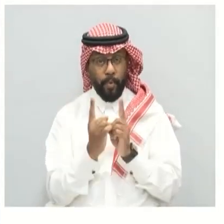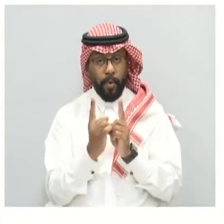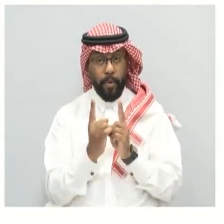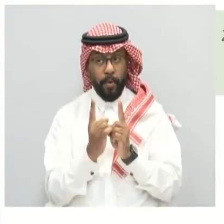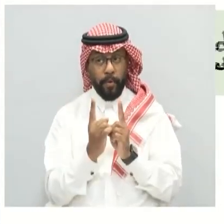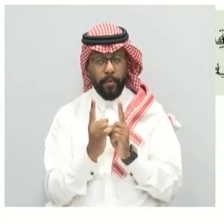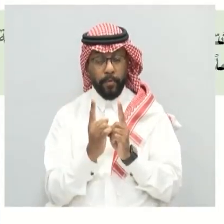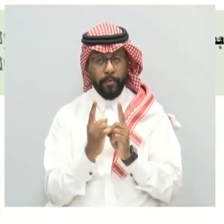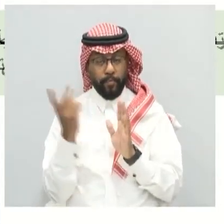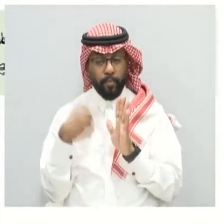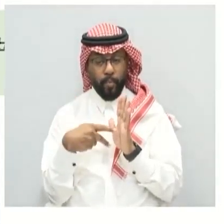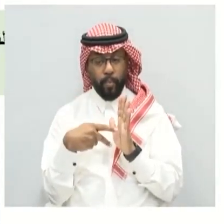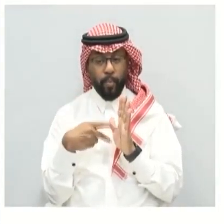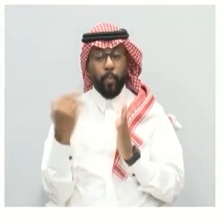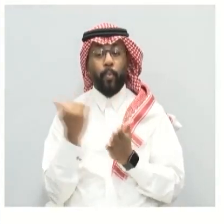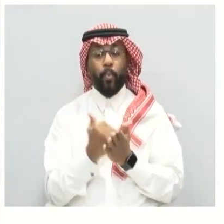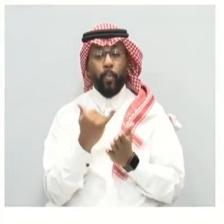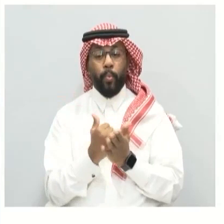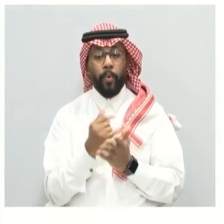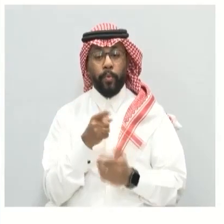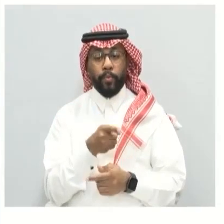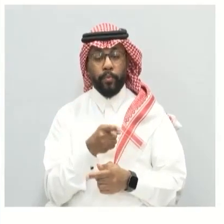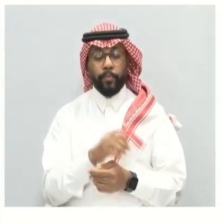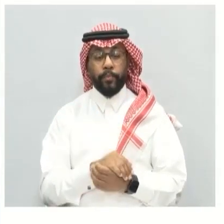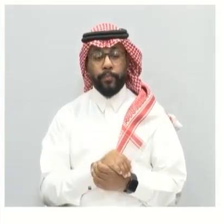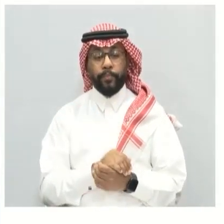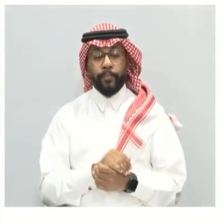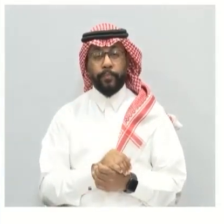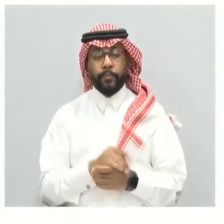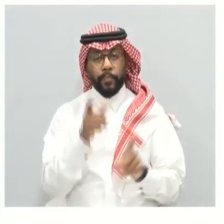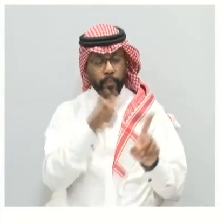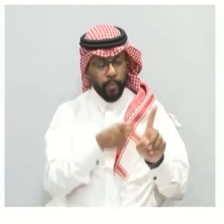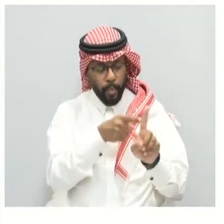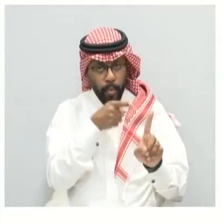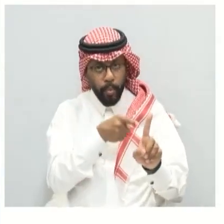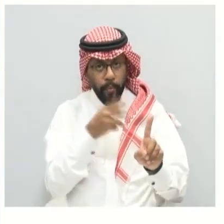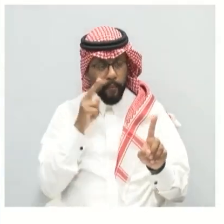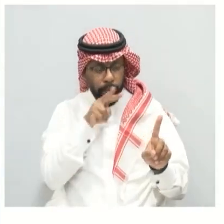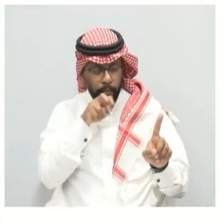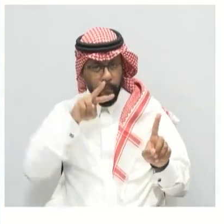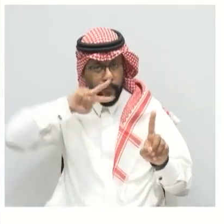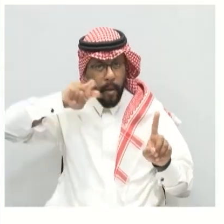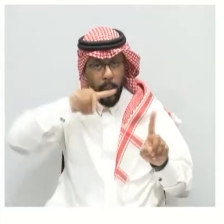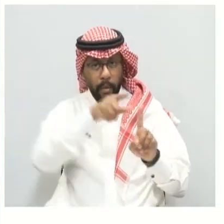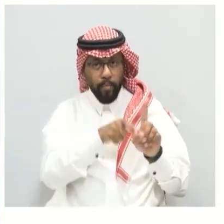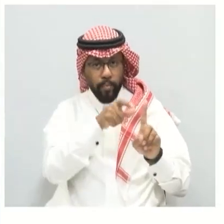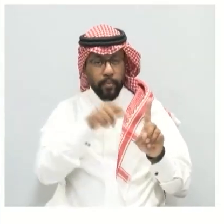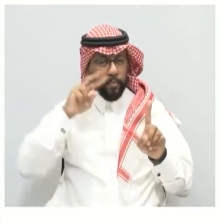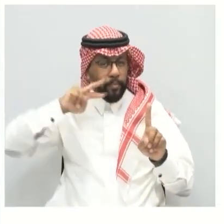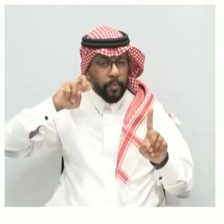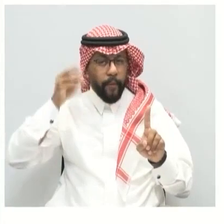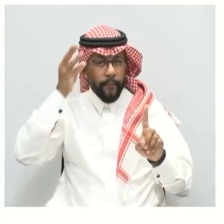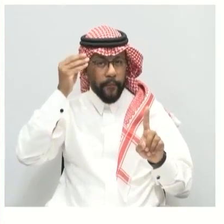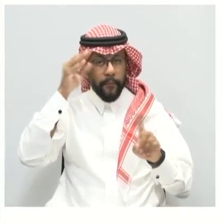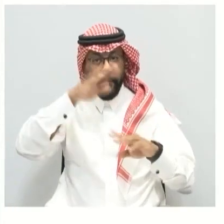لجهه التوظيف التعرف على بعض السمات الشخصيه للمتقدم الى الوظيفه خصوصا تلك التي